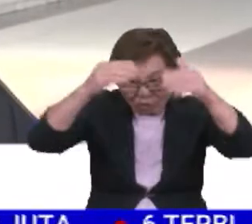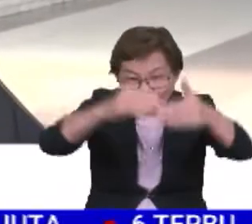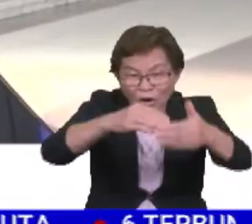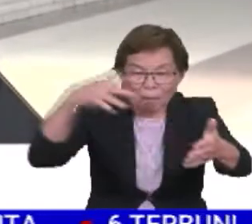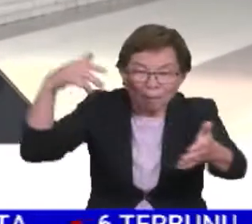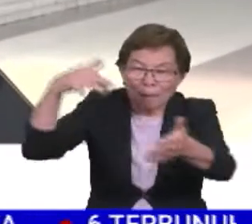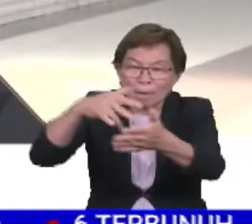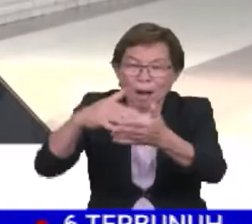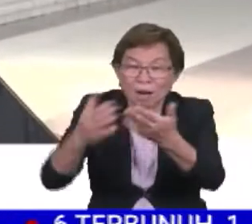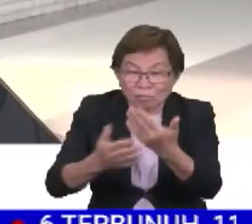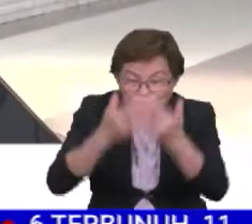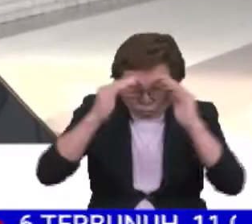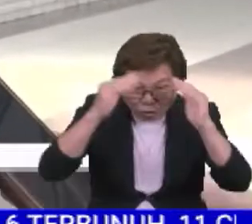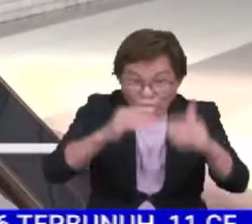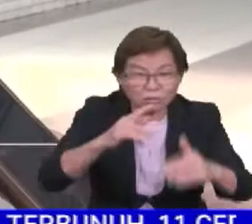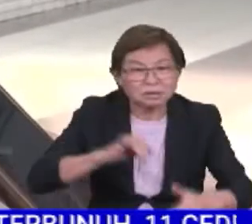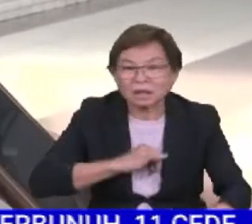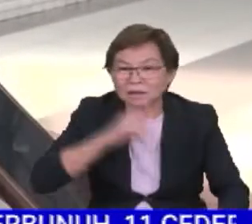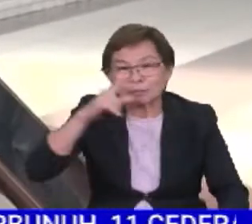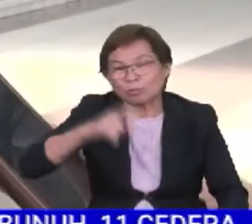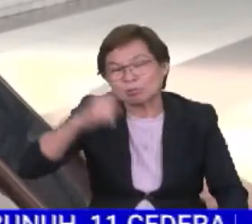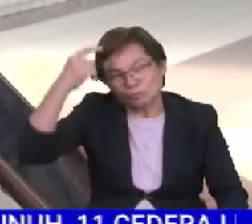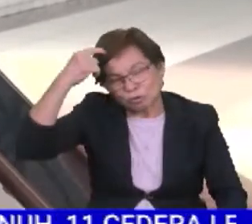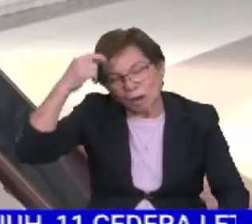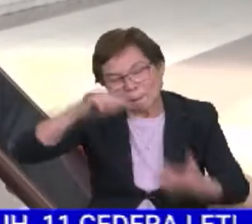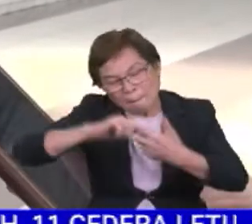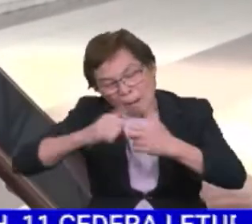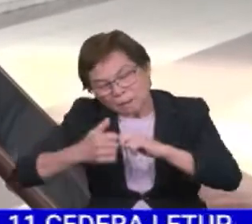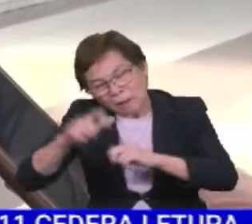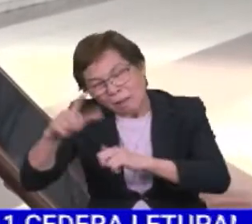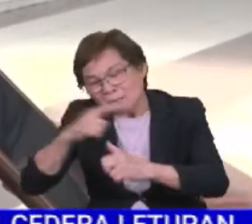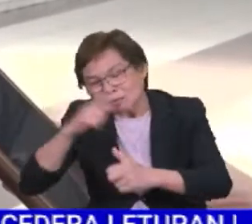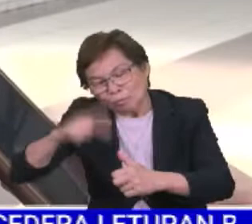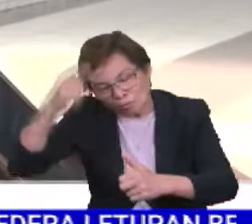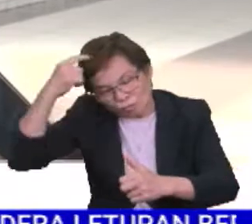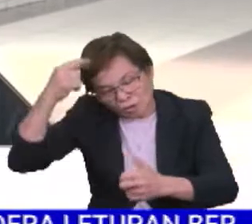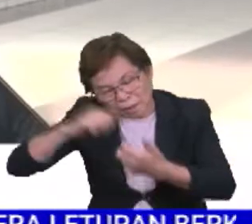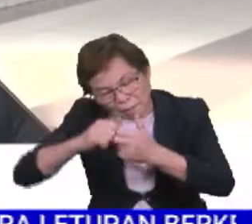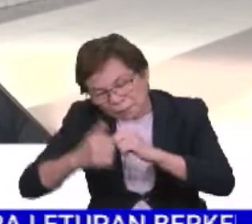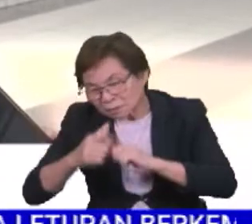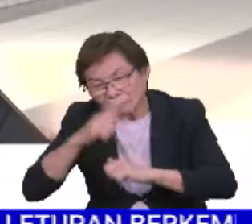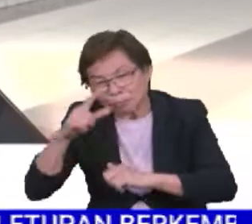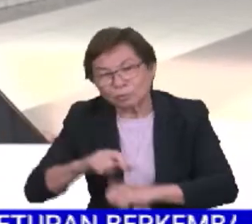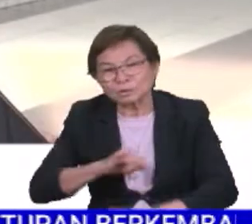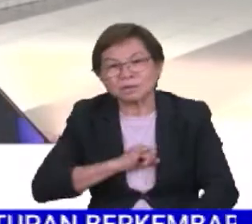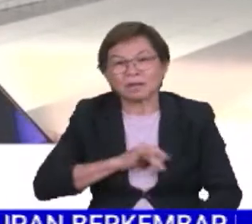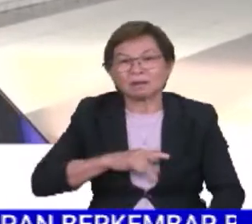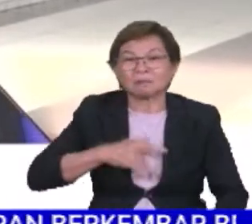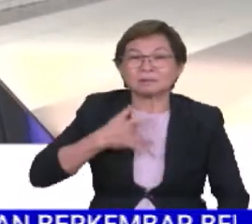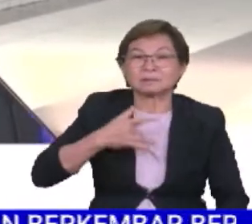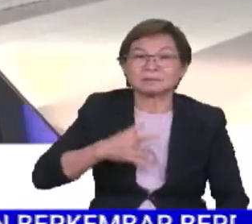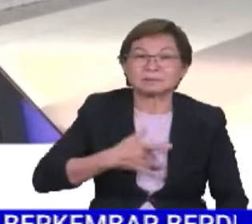pembelajaran Yi tidak perlu hihihi masalah-masalah lain selain size